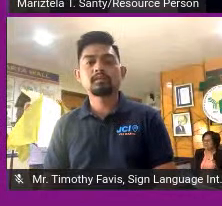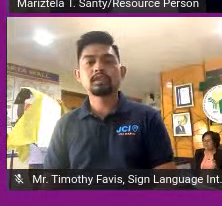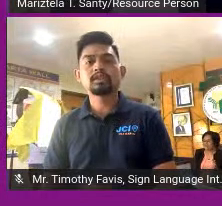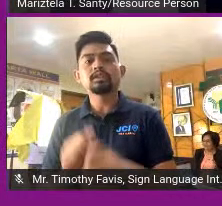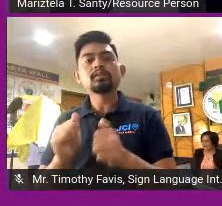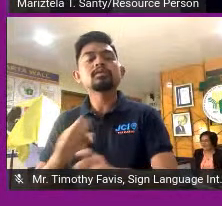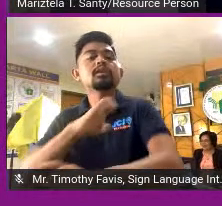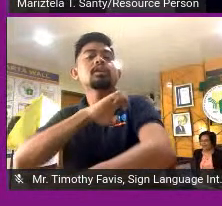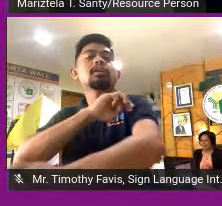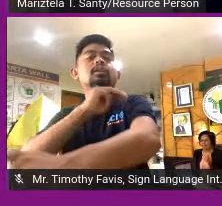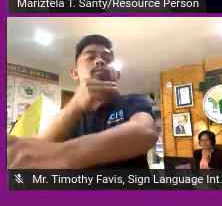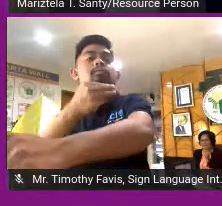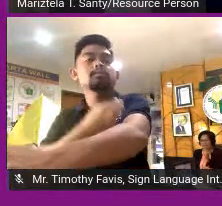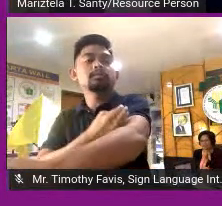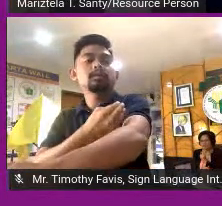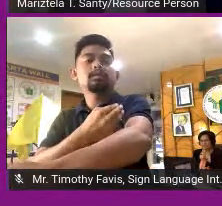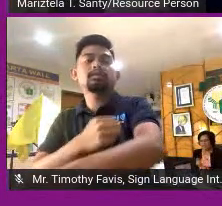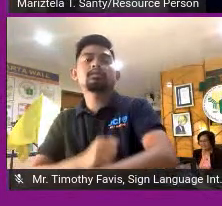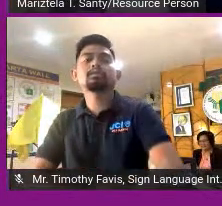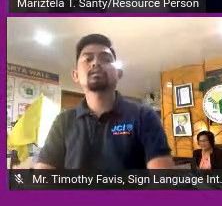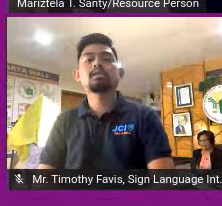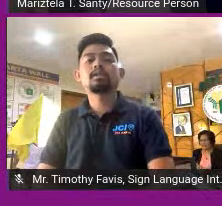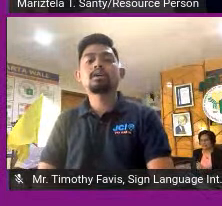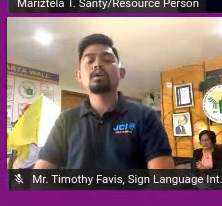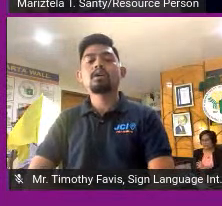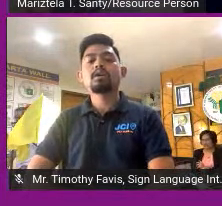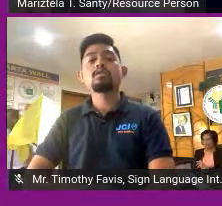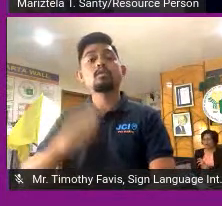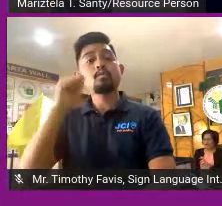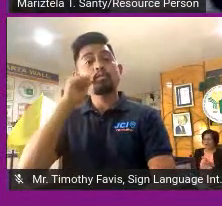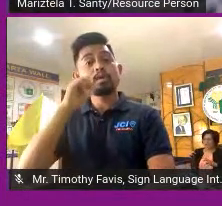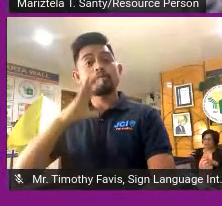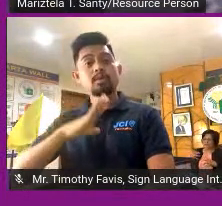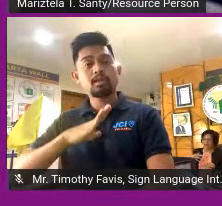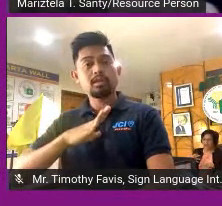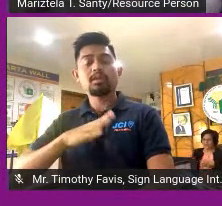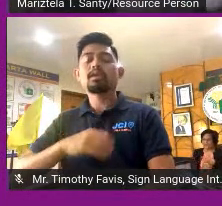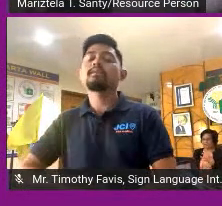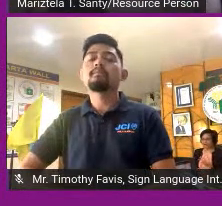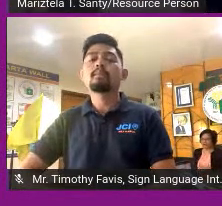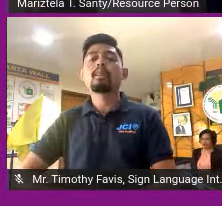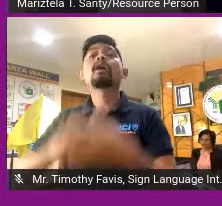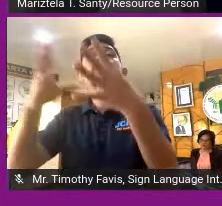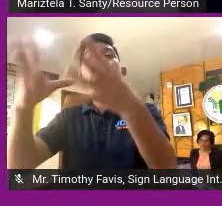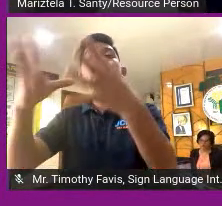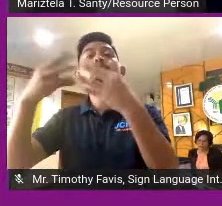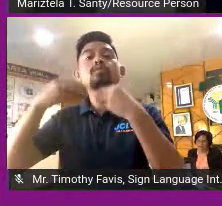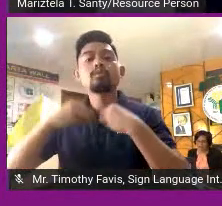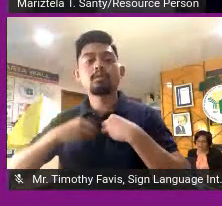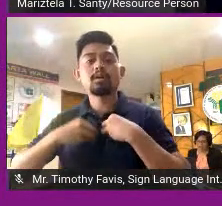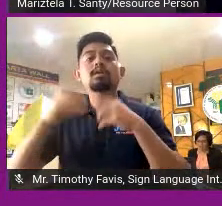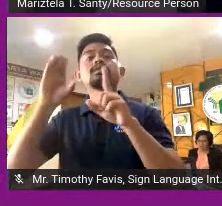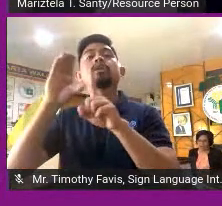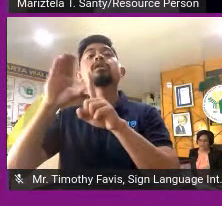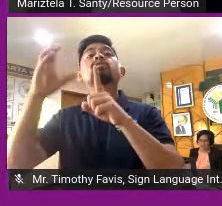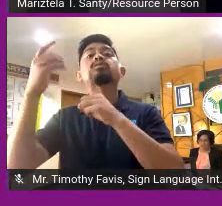masculinity and femininity, yan po ang naa-attribute ng kultura.